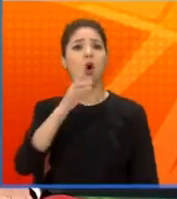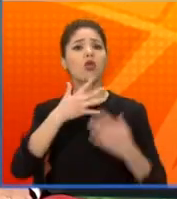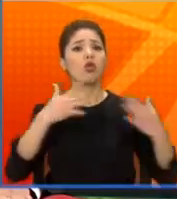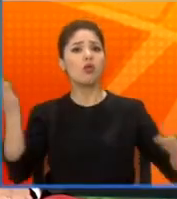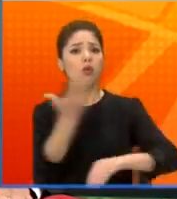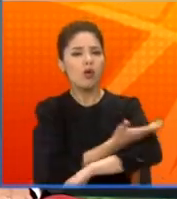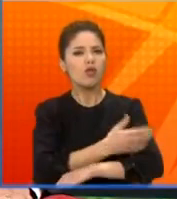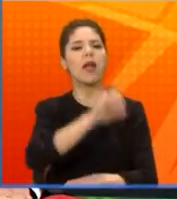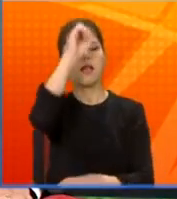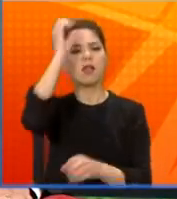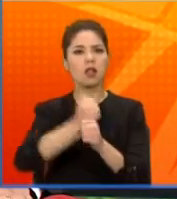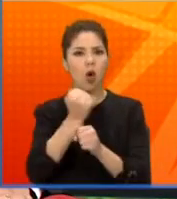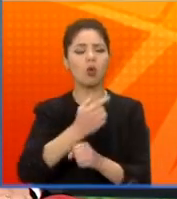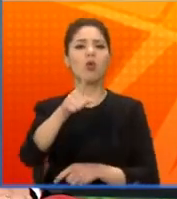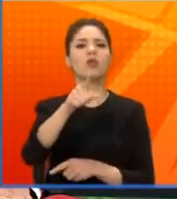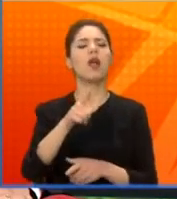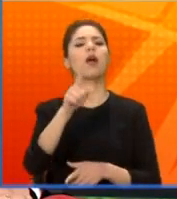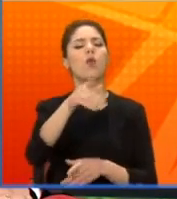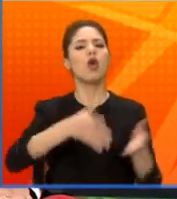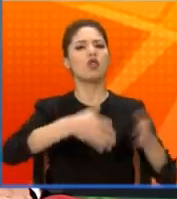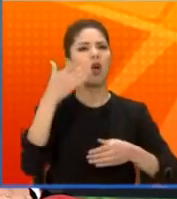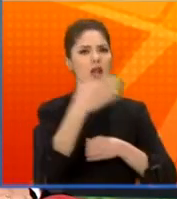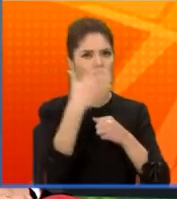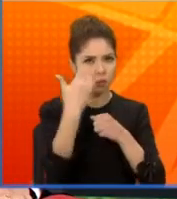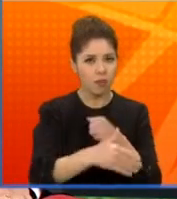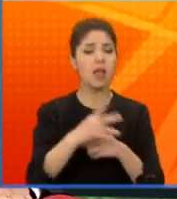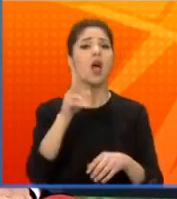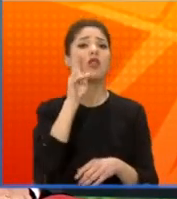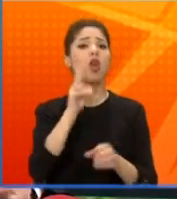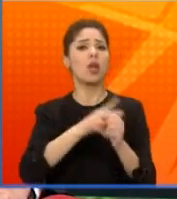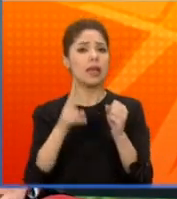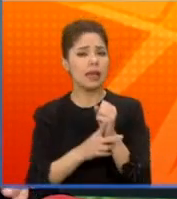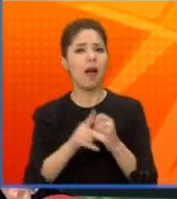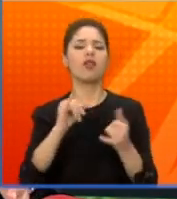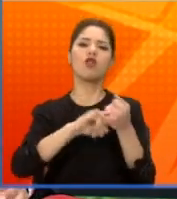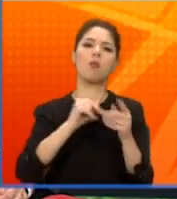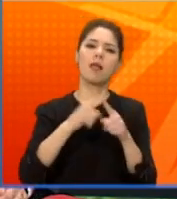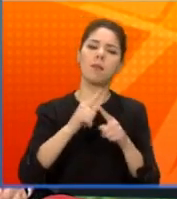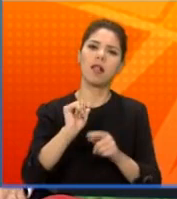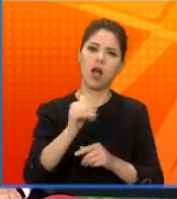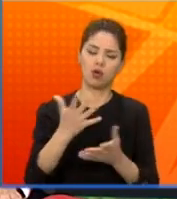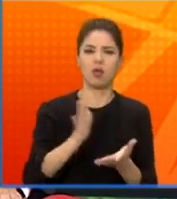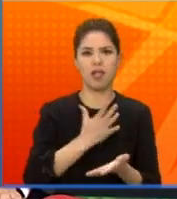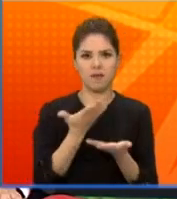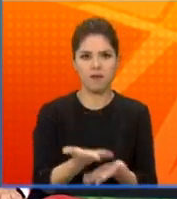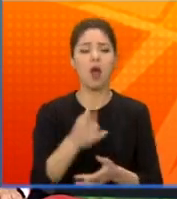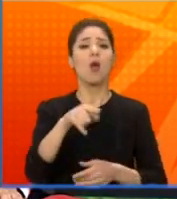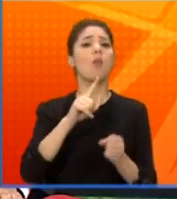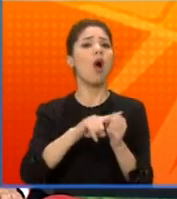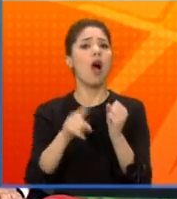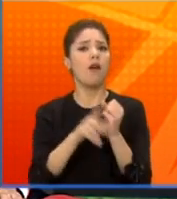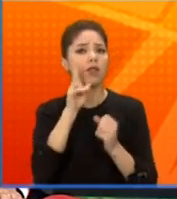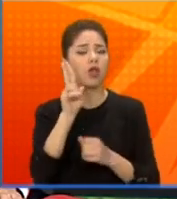30 büyük şehirle Zonguldak için ağdan sokağa çıkma kısıtlaması son 2 haftadır cumartesi ve pazar günlerini kapsıyordu. Bu hafta